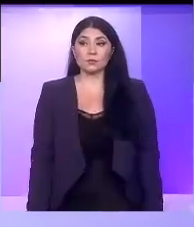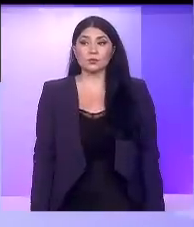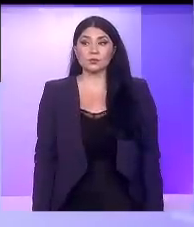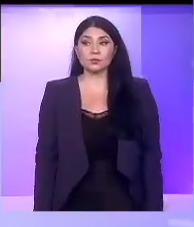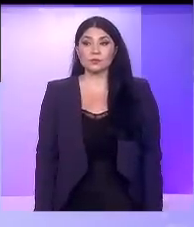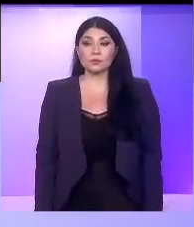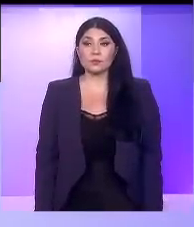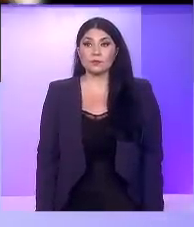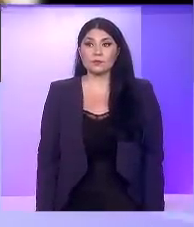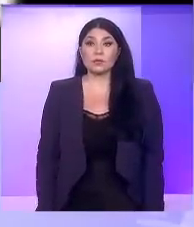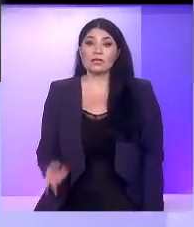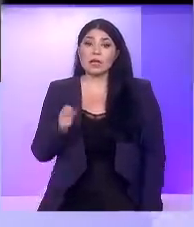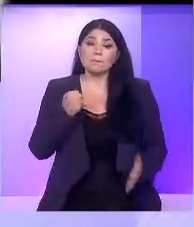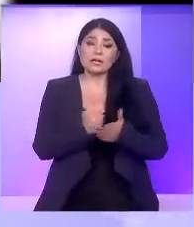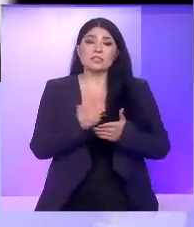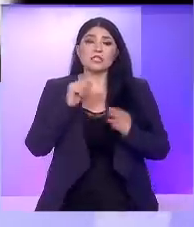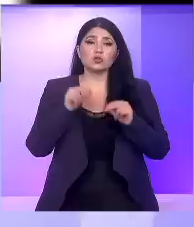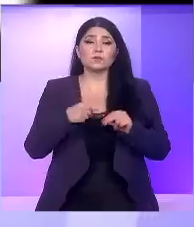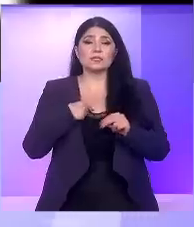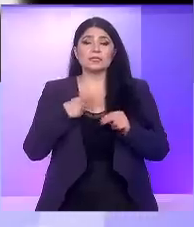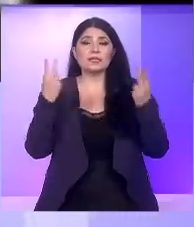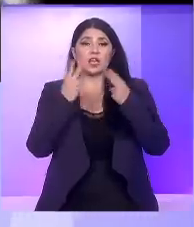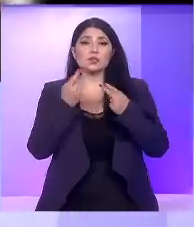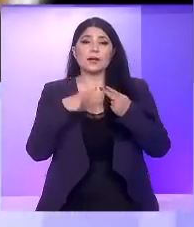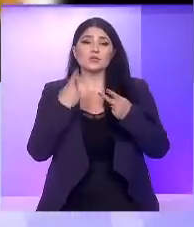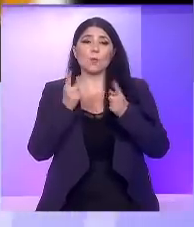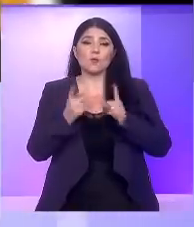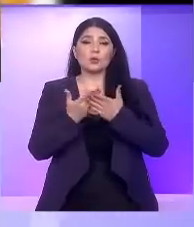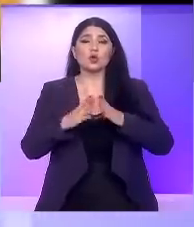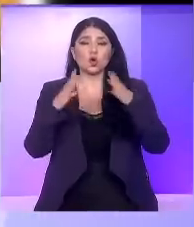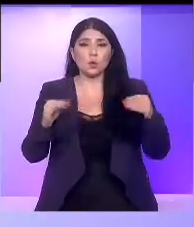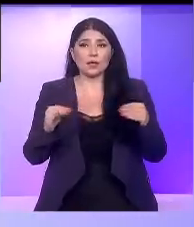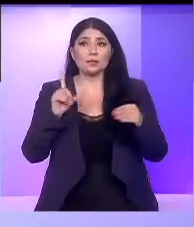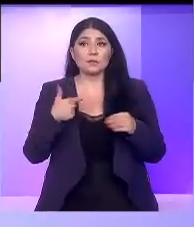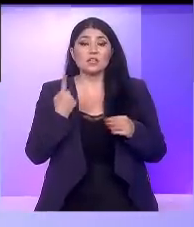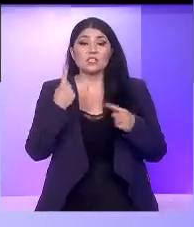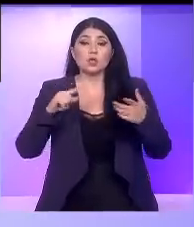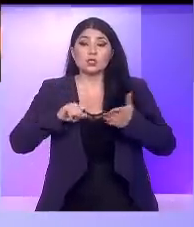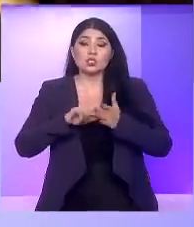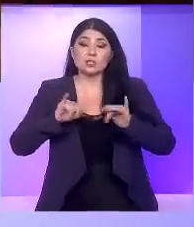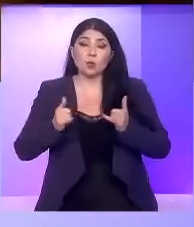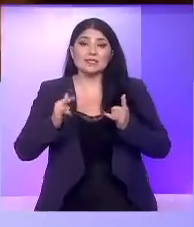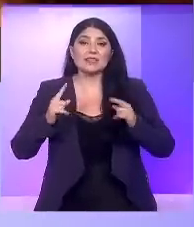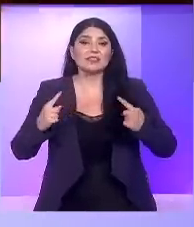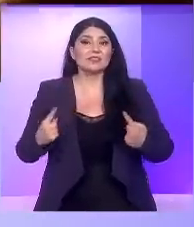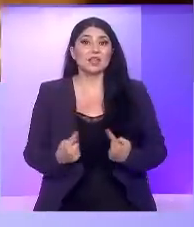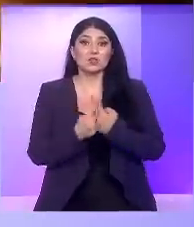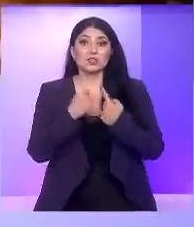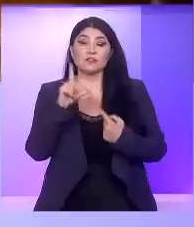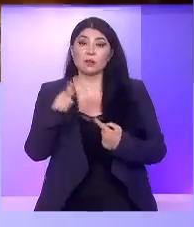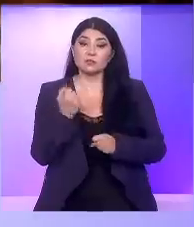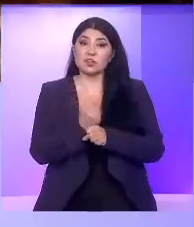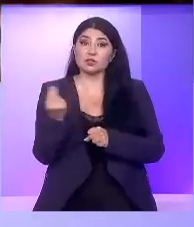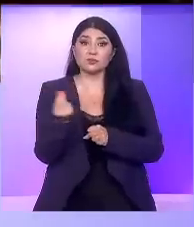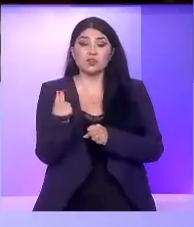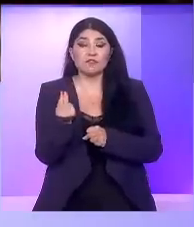până să o luăm noi ca o provocare, trebuie să o luăm ca o stare, de fapt și de drept, extrem de tensionată și va trebui să luăm